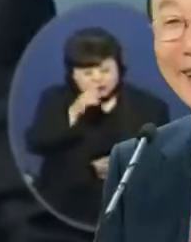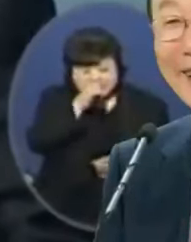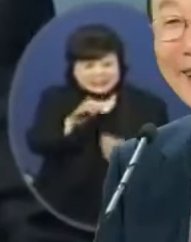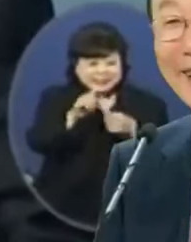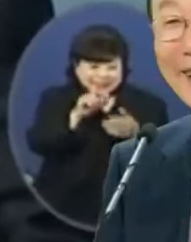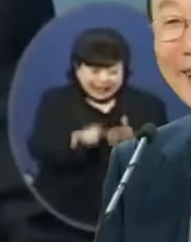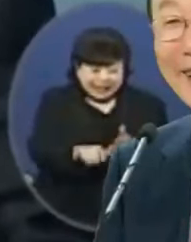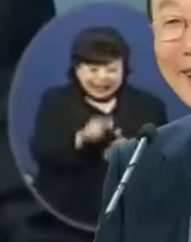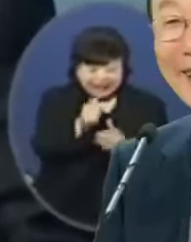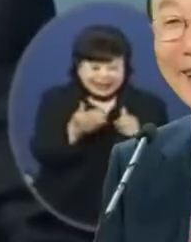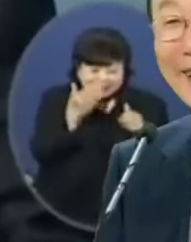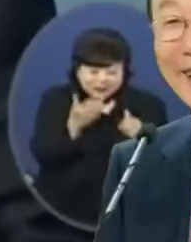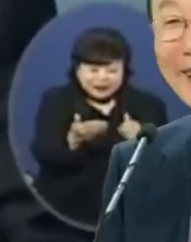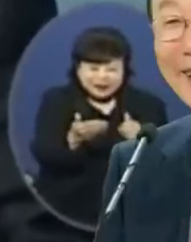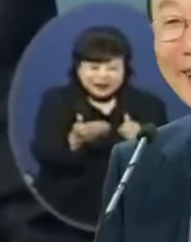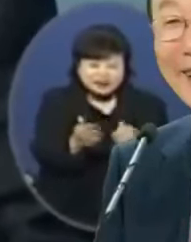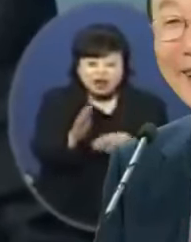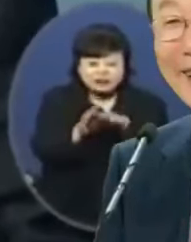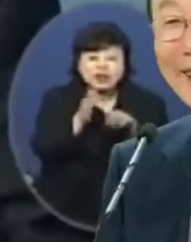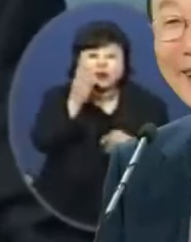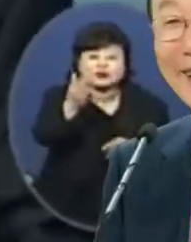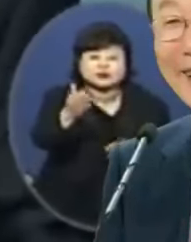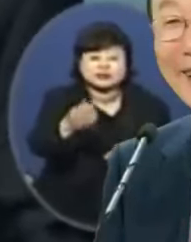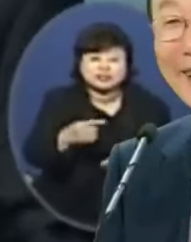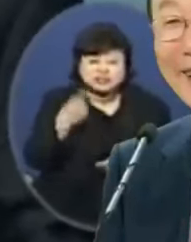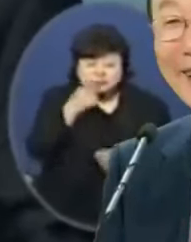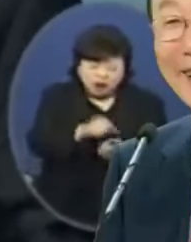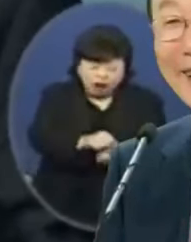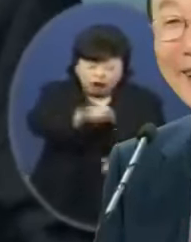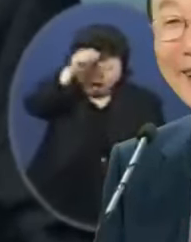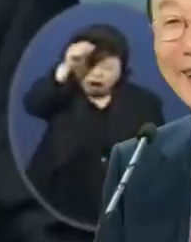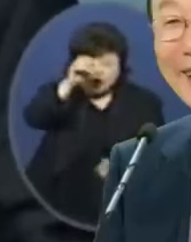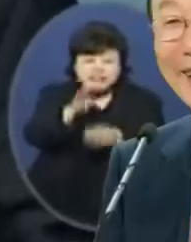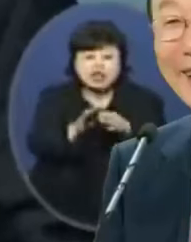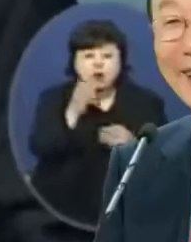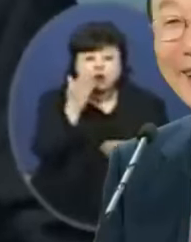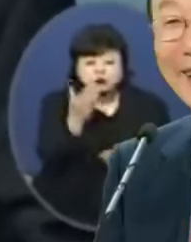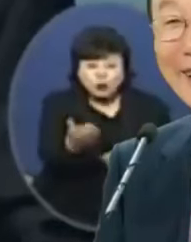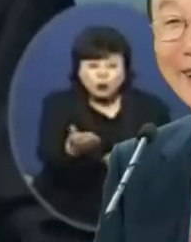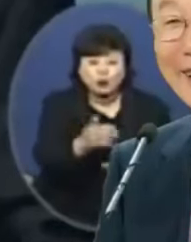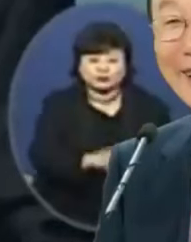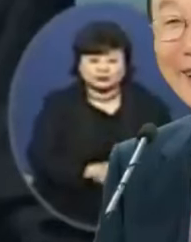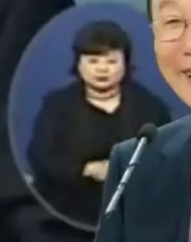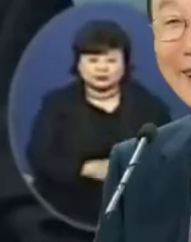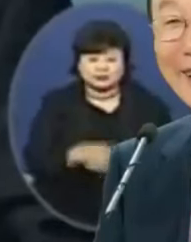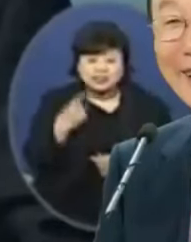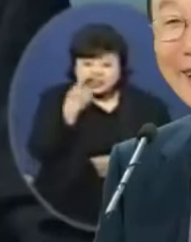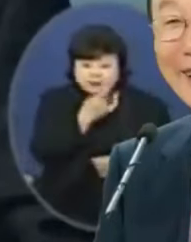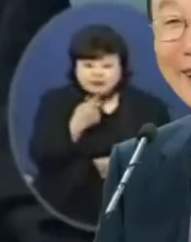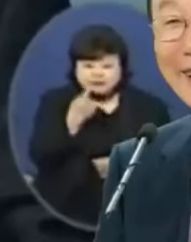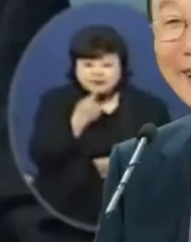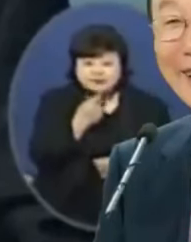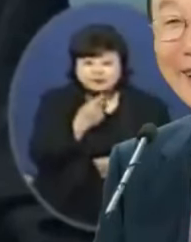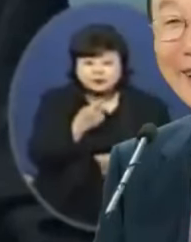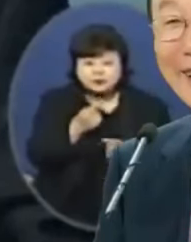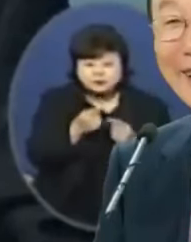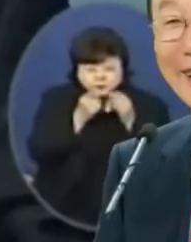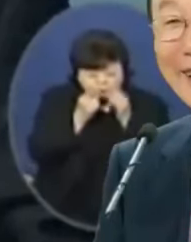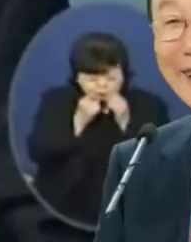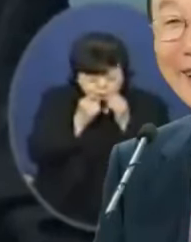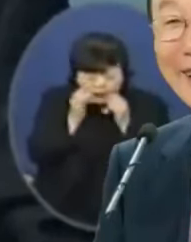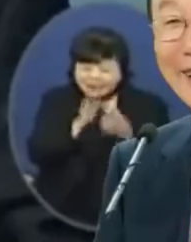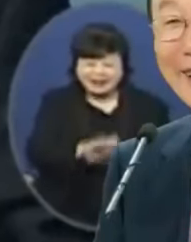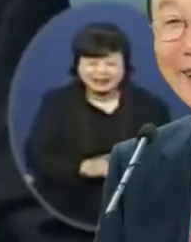있으면 하나님께서 그것을 채우시는 것입니다. 내 입을 넓게 열라, 내가 채우리라. 입을 너무 좁게